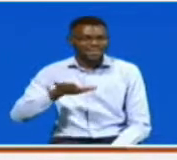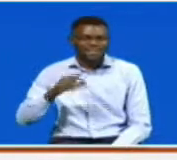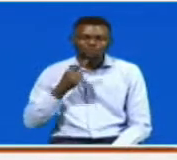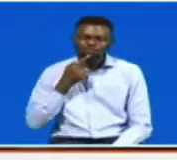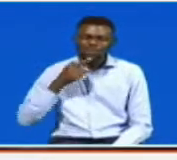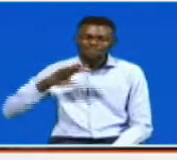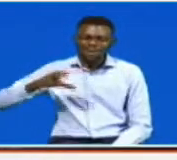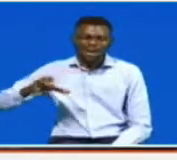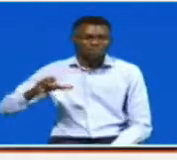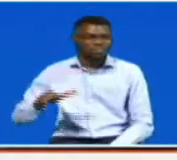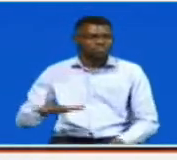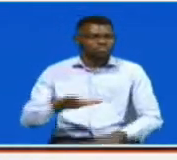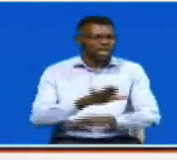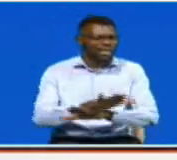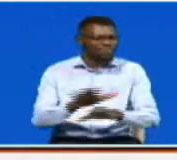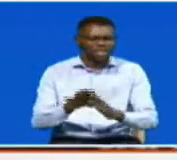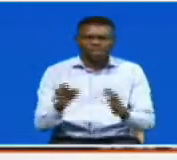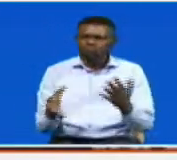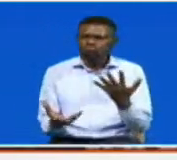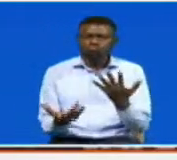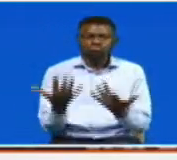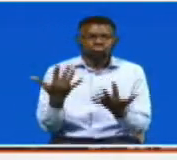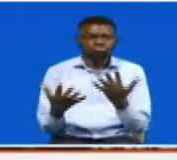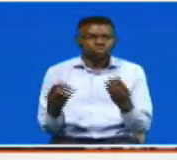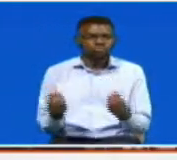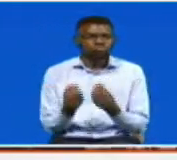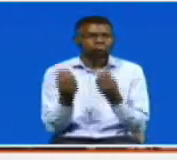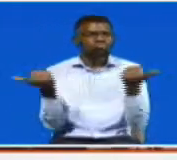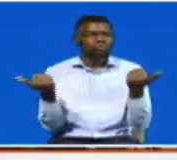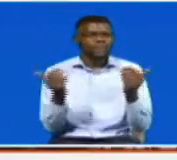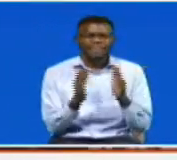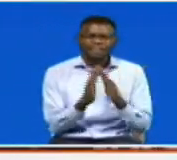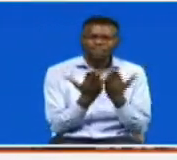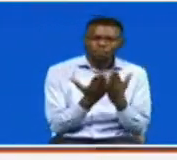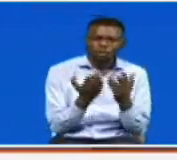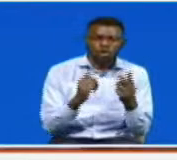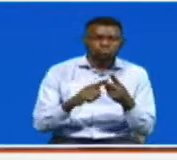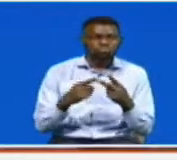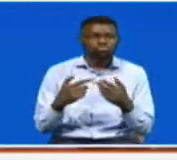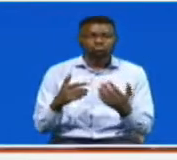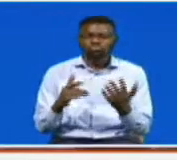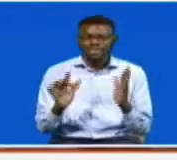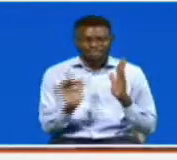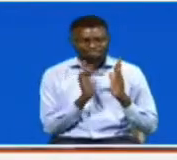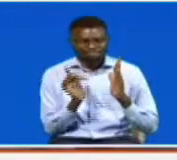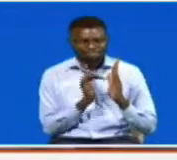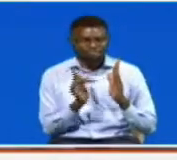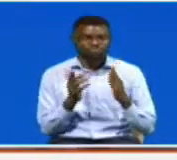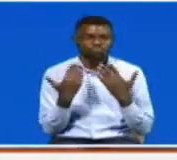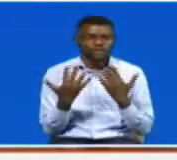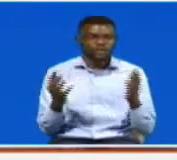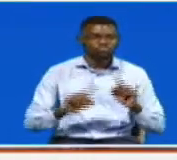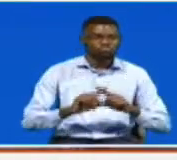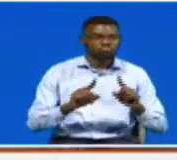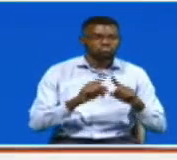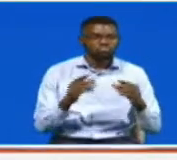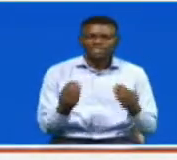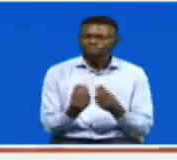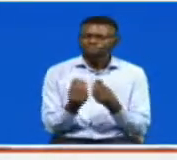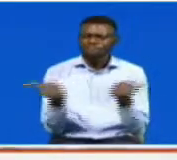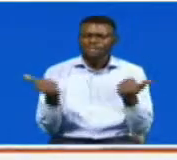Turkana. Kila kitu kimeteketezwa. Vitabu, vipatakilishi na vifaa vingine vimegeuzwa